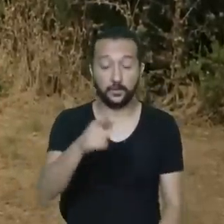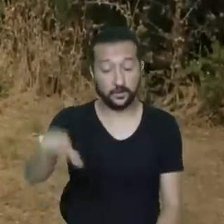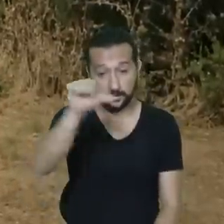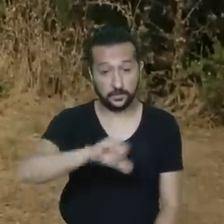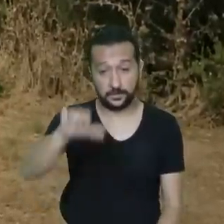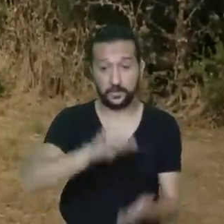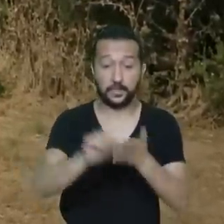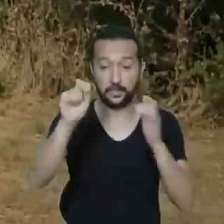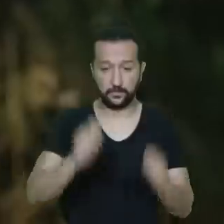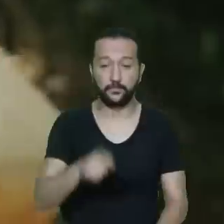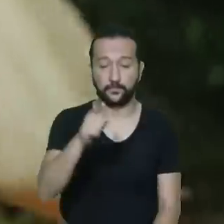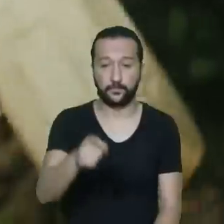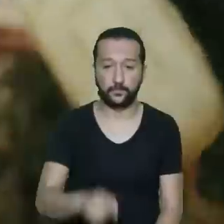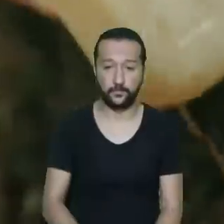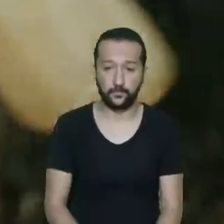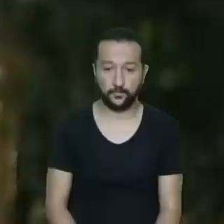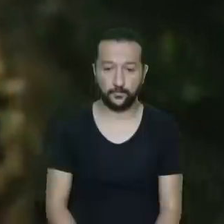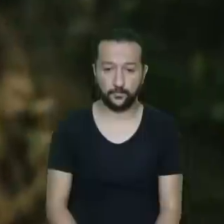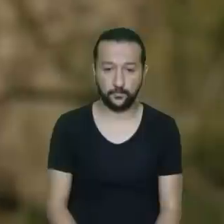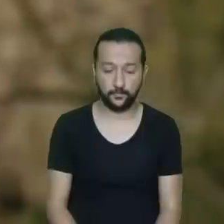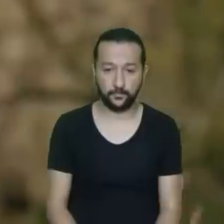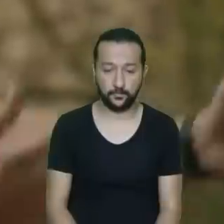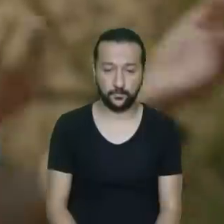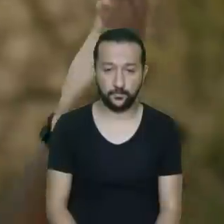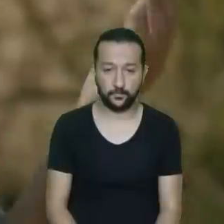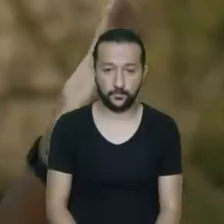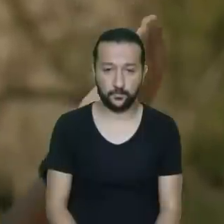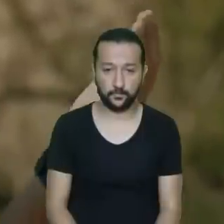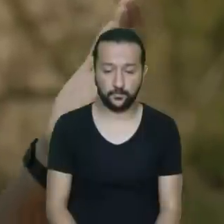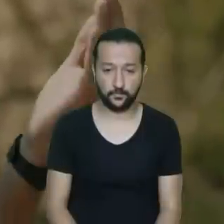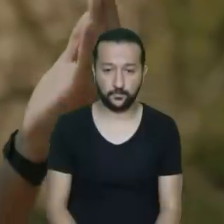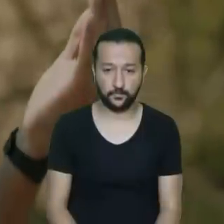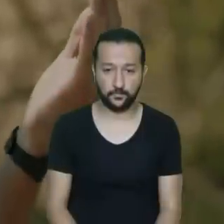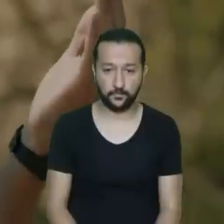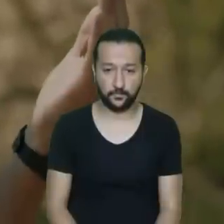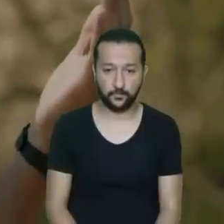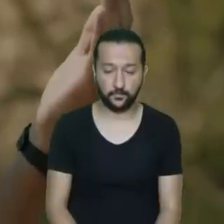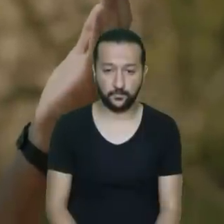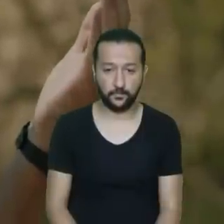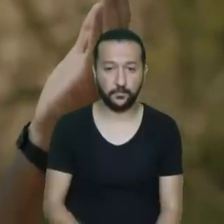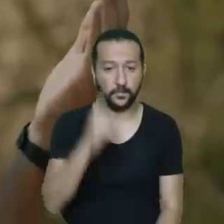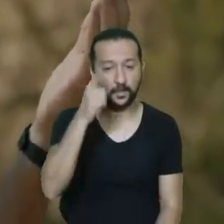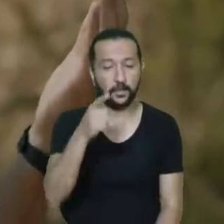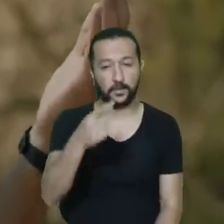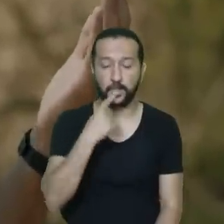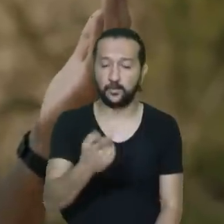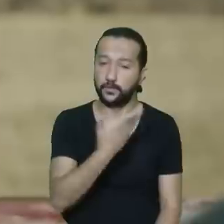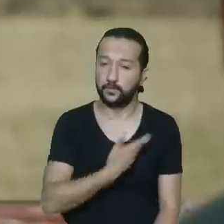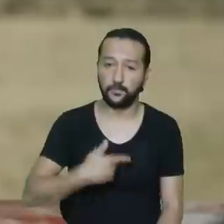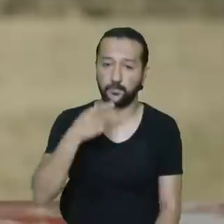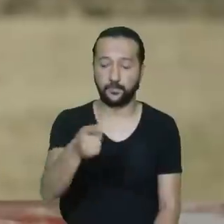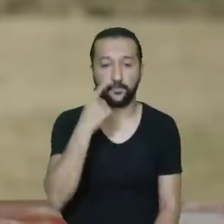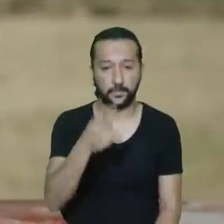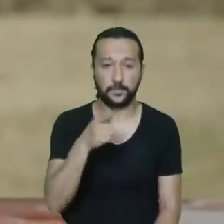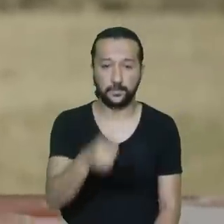ona. Her yerle aynı ıslat. İsmail hortumu kenara attı. Bak. Cemil ellerini açıp dua ediyor. Hay ağzın kırın be.